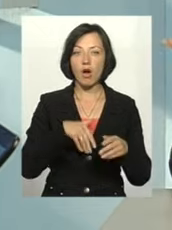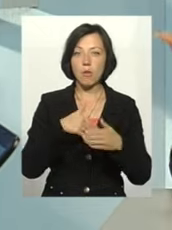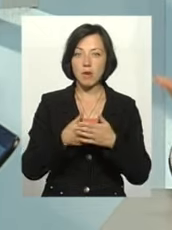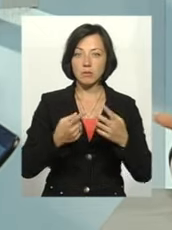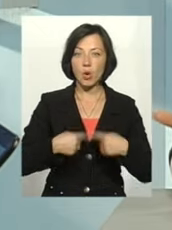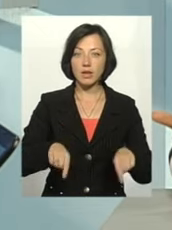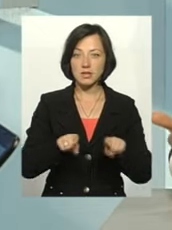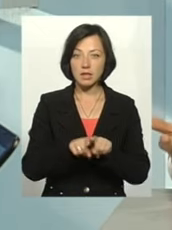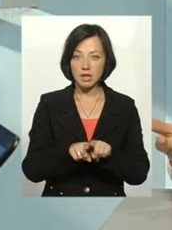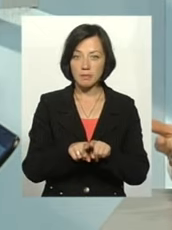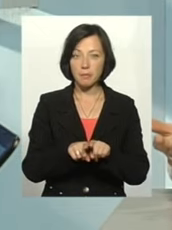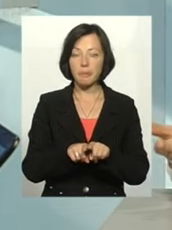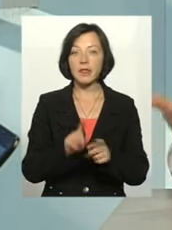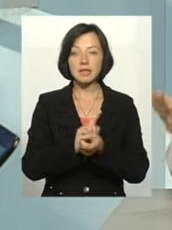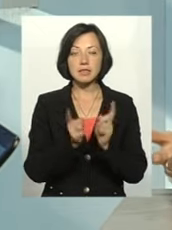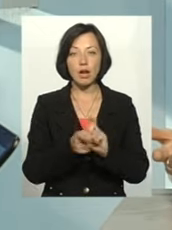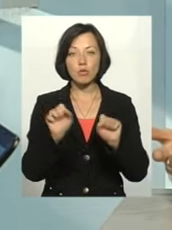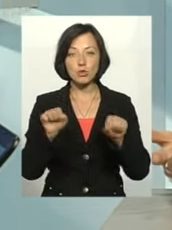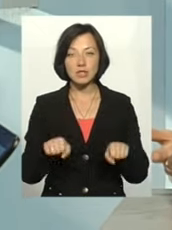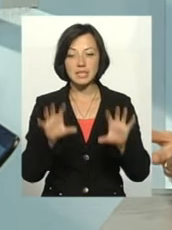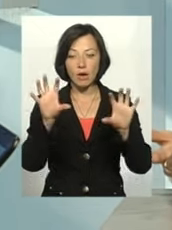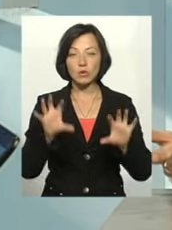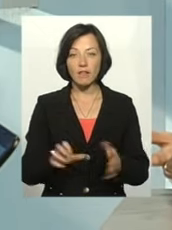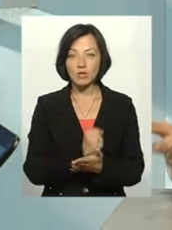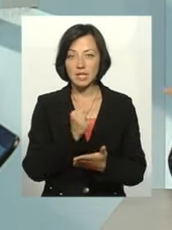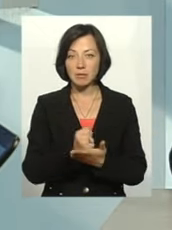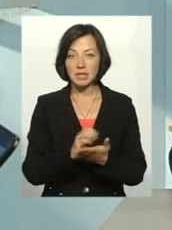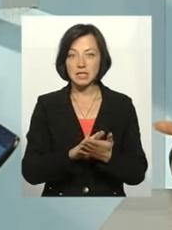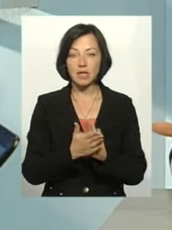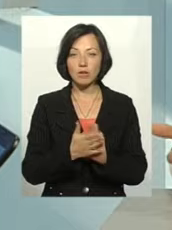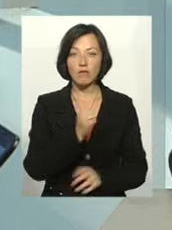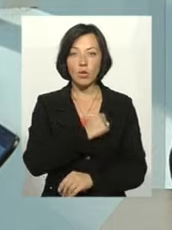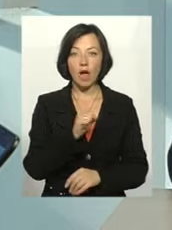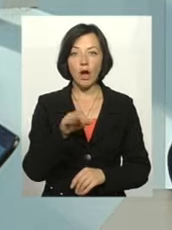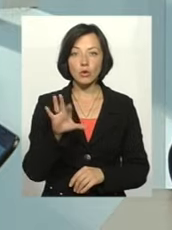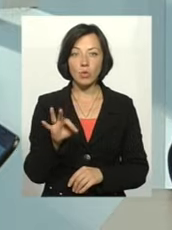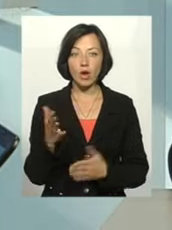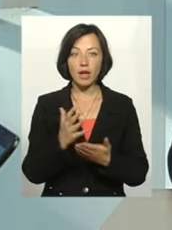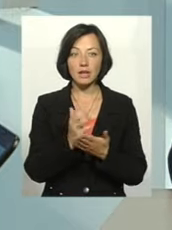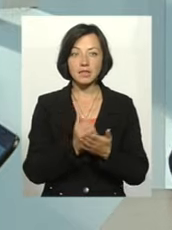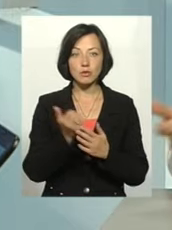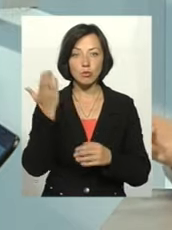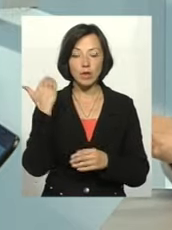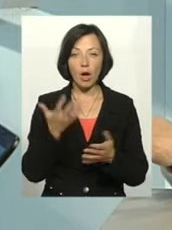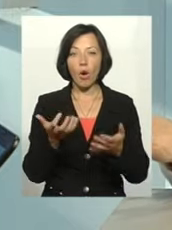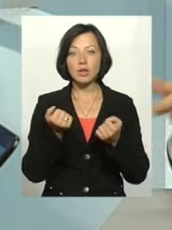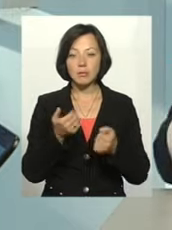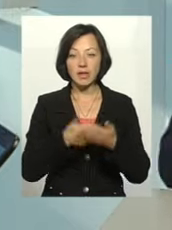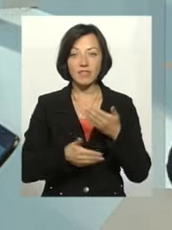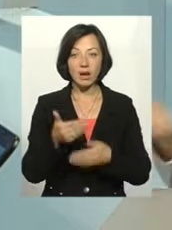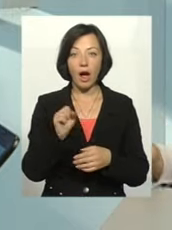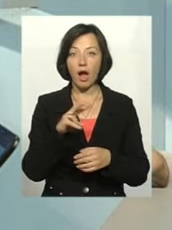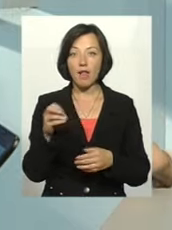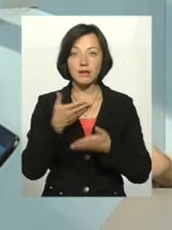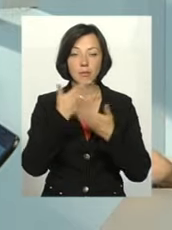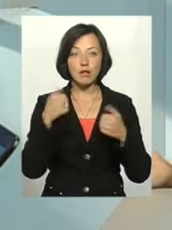організаціям, стало можливим законодавчо закріпити статус воїнів АТО, які резервістами були, отримали інвалідність, але